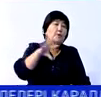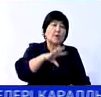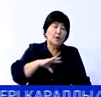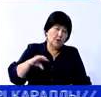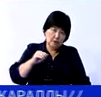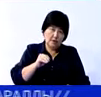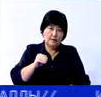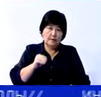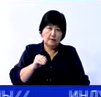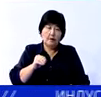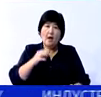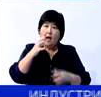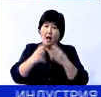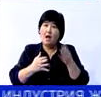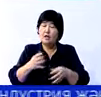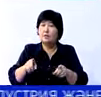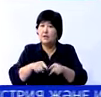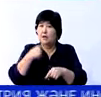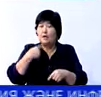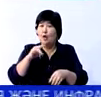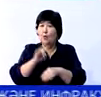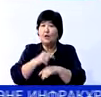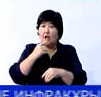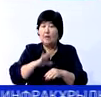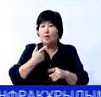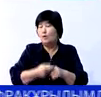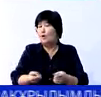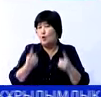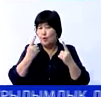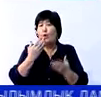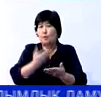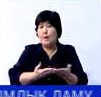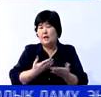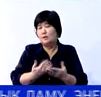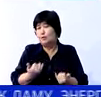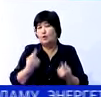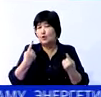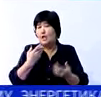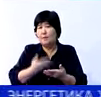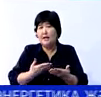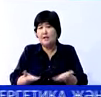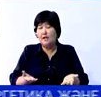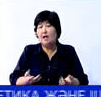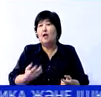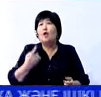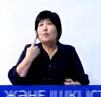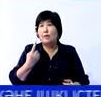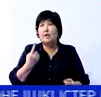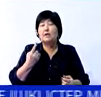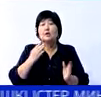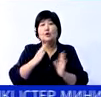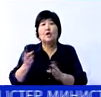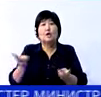бүкіл әлемде десем де мен өтірік айтпайтын боламын, бұл үлкен мәселе, үлкен күрделі мәселе бұл. Бір жерге келтірмесе